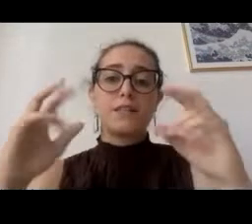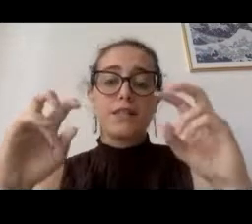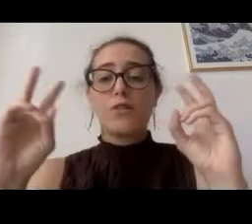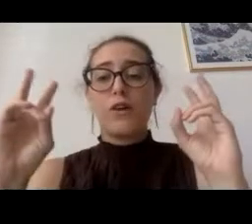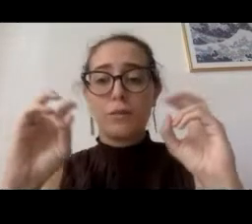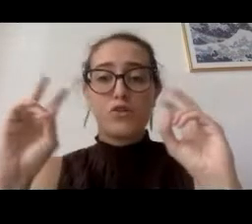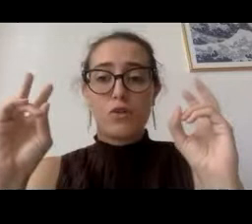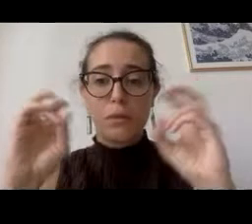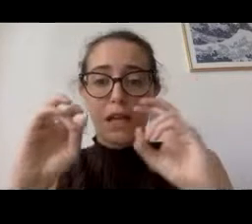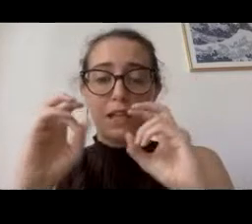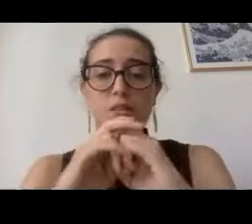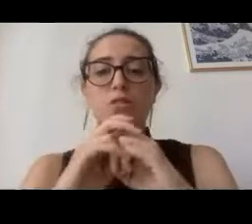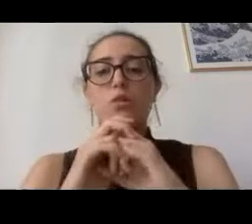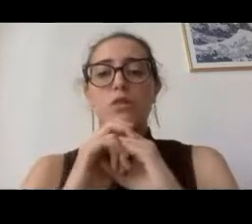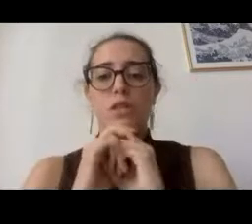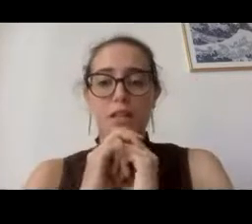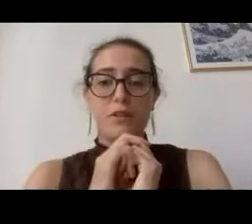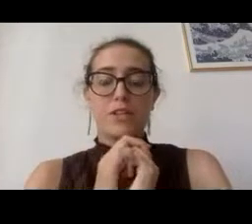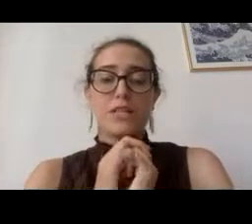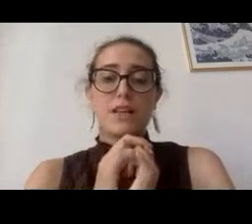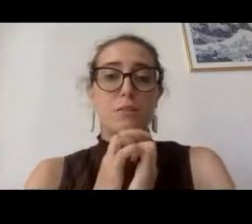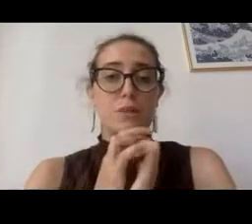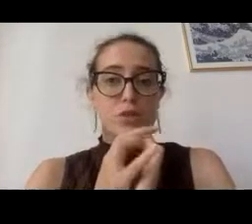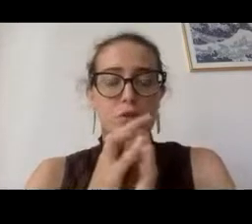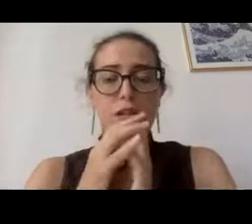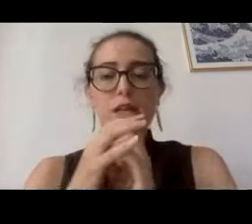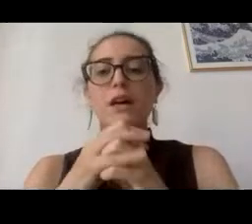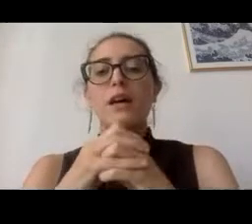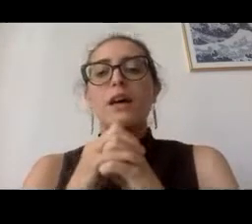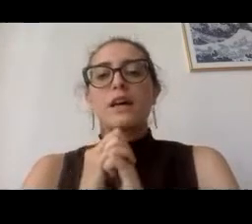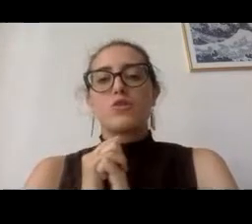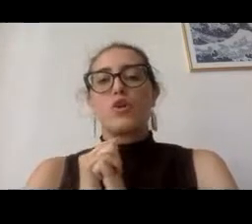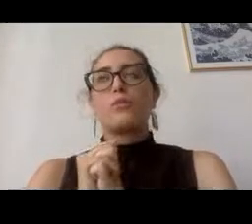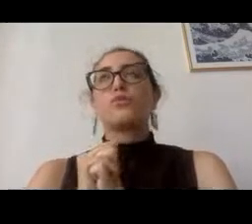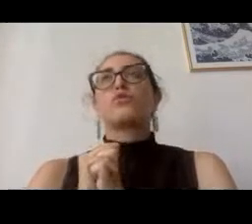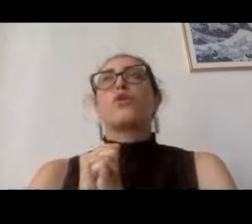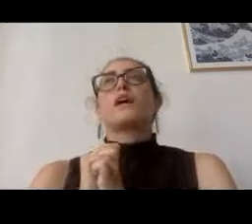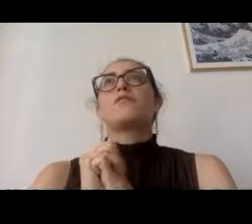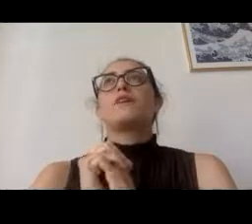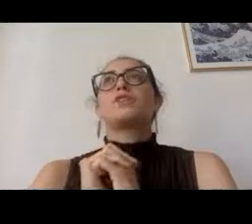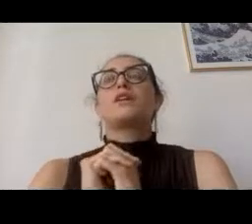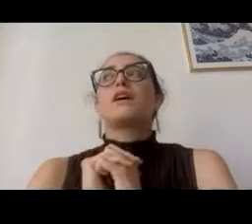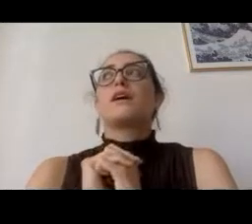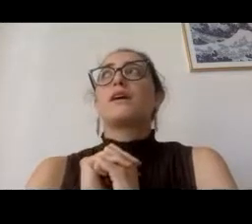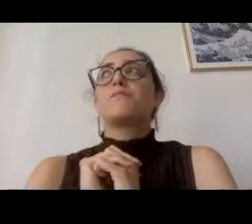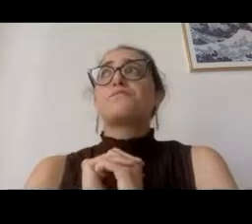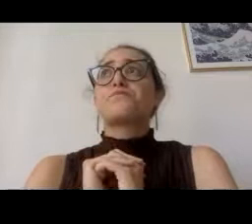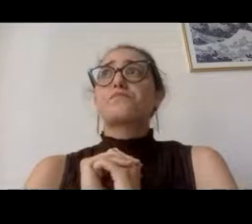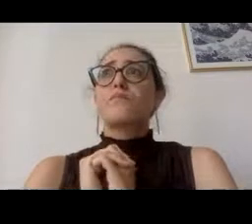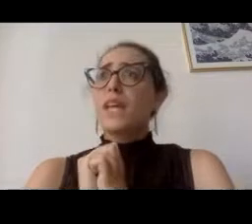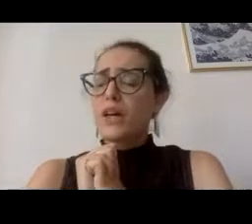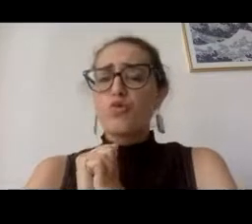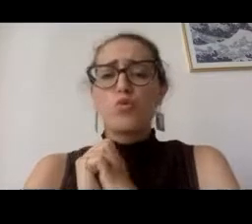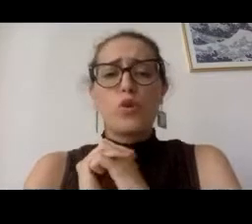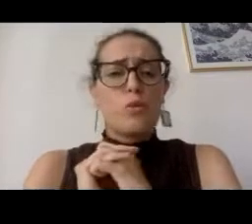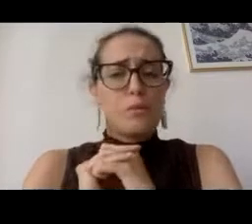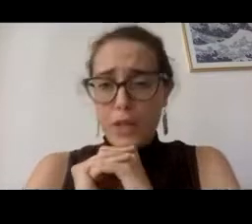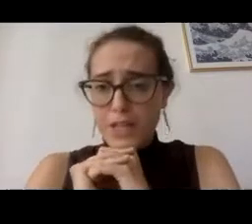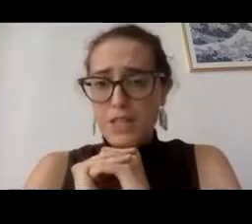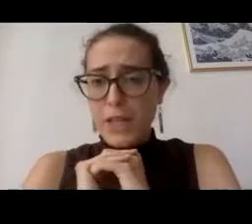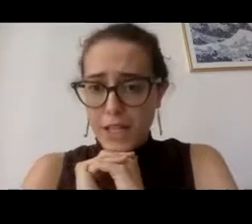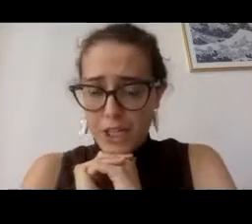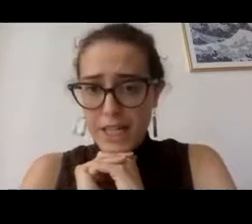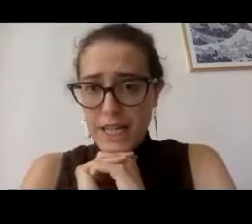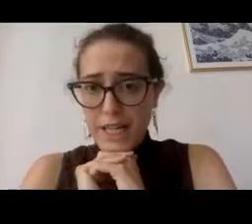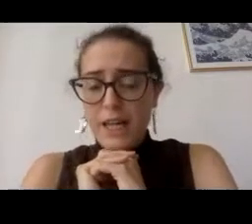zero emission buildings o edifici a zero emissioni che sono appunto edifici che consumano